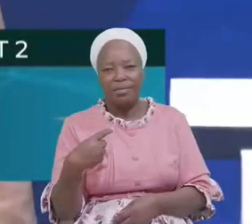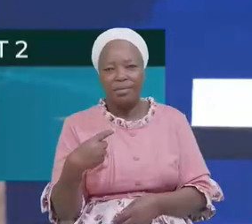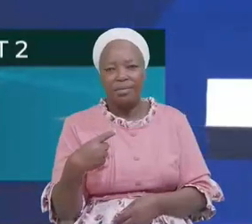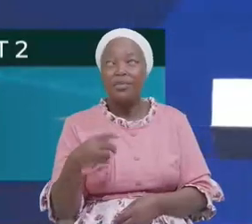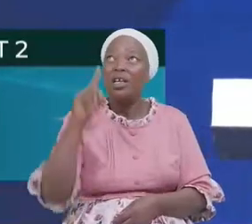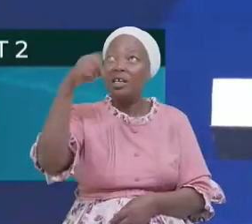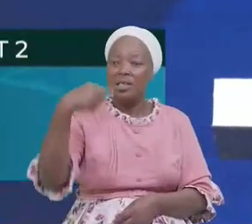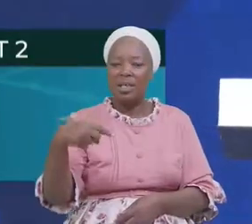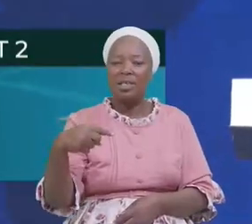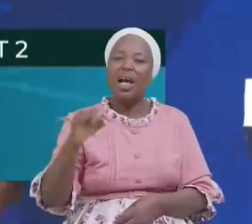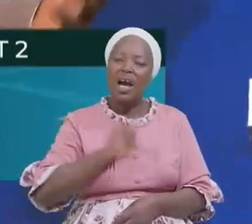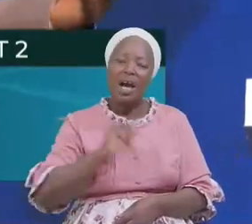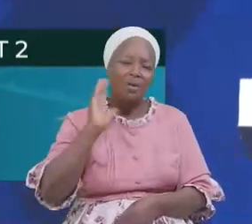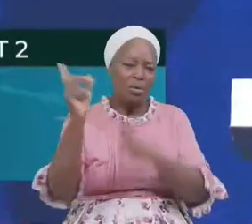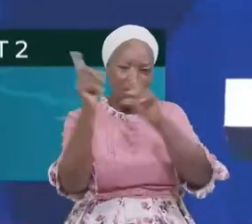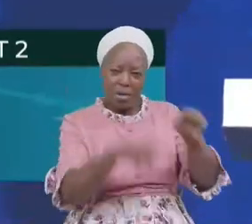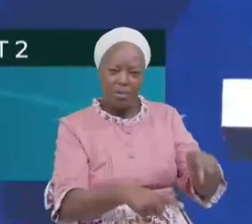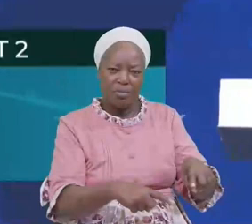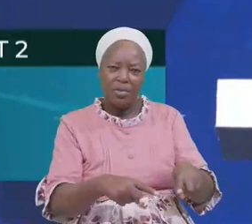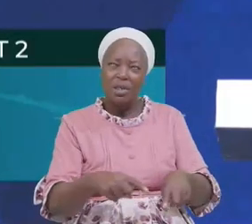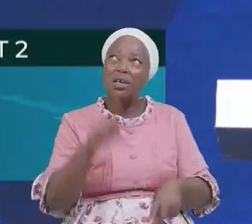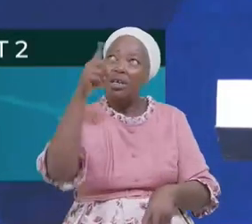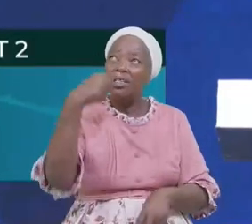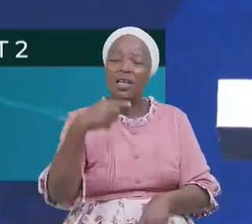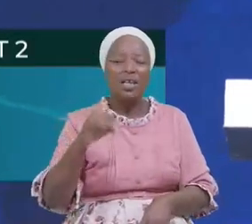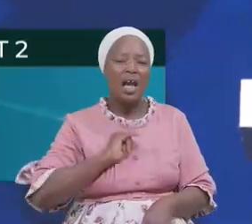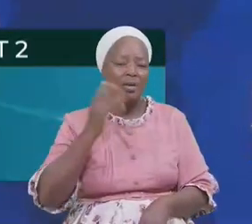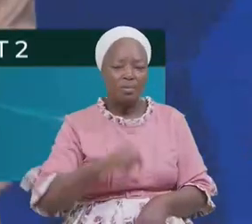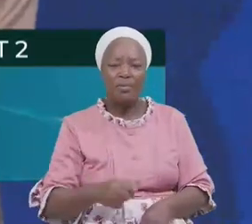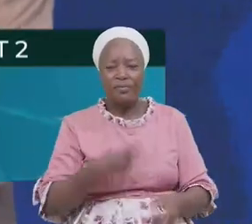Il dit, je viendrai. Il dit, je te visiterai.